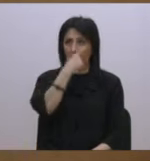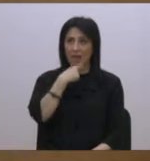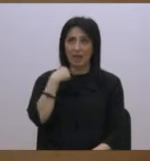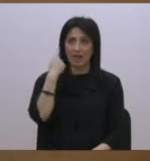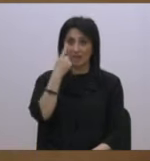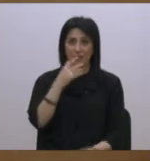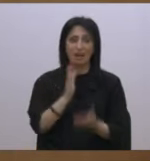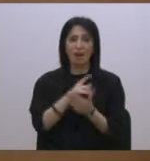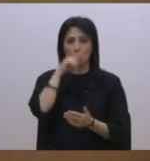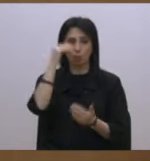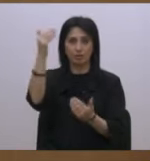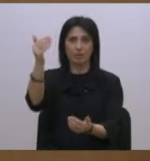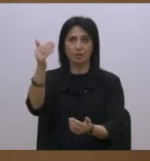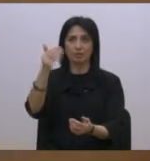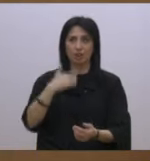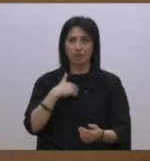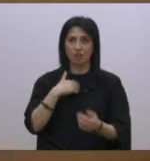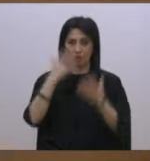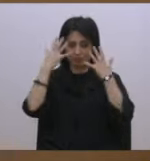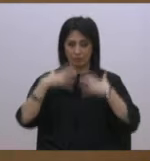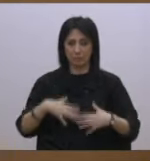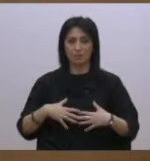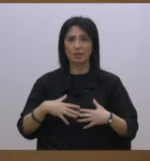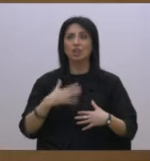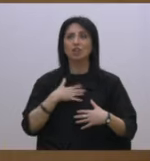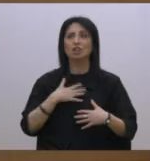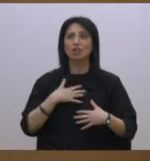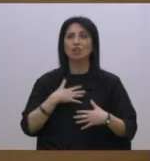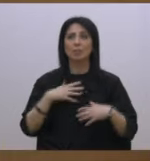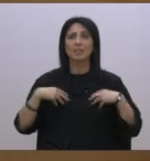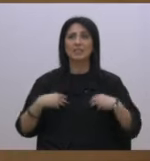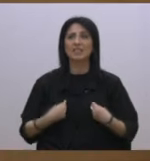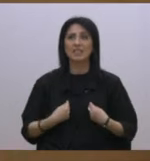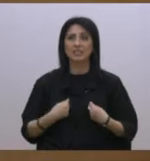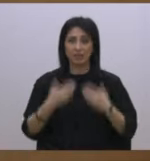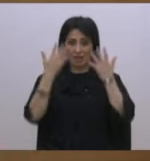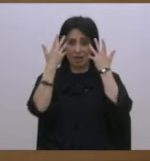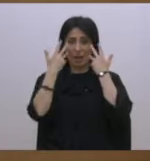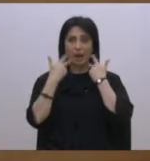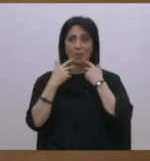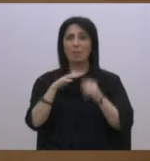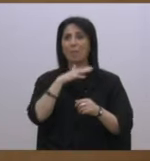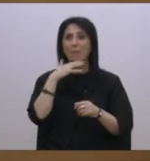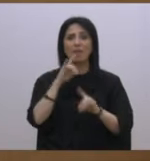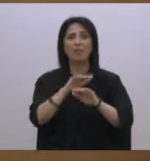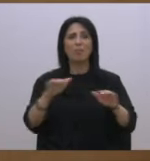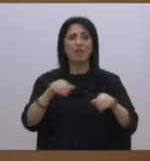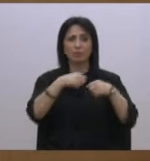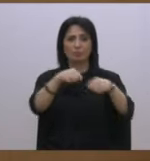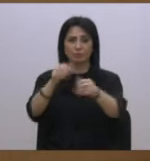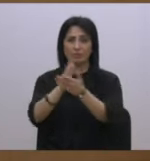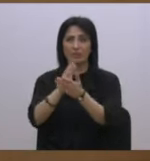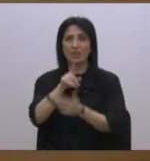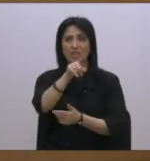ხა რასაც ხედავთ ჩემ სტანზე და ჩვენ და საწუხაროდ ასე გაიგვიზა ძალიან ბევრმა ბავშვმა